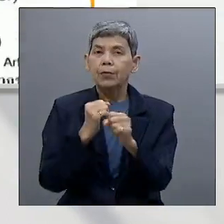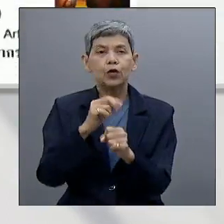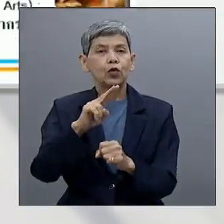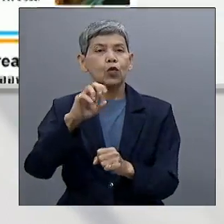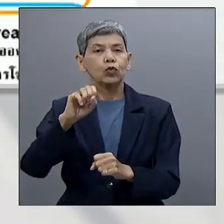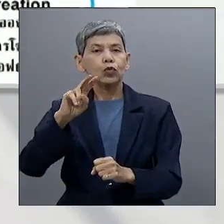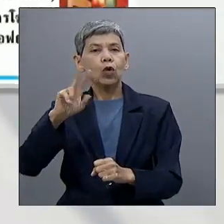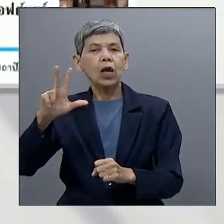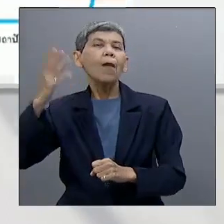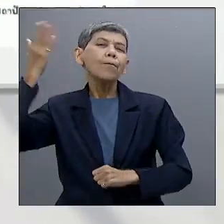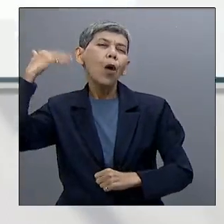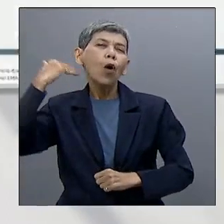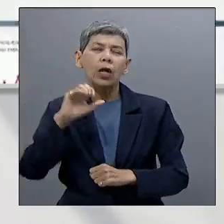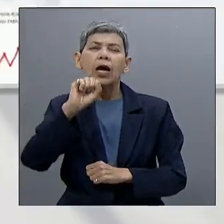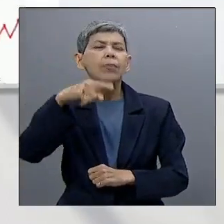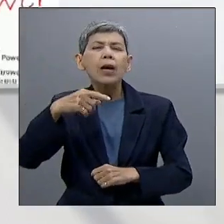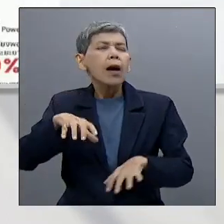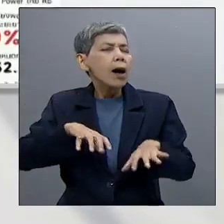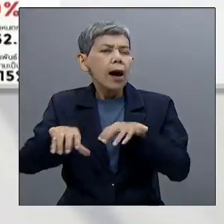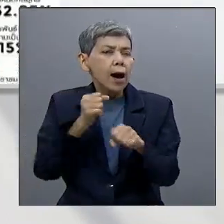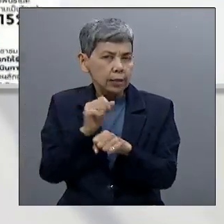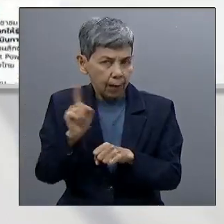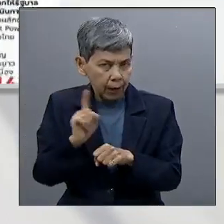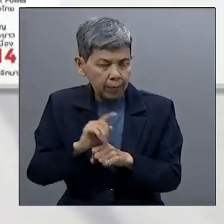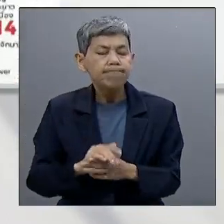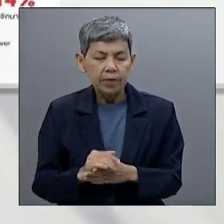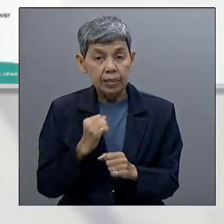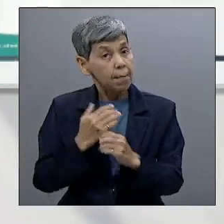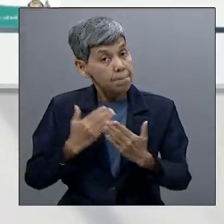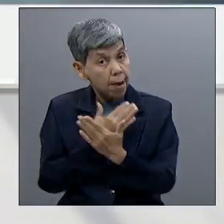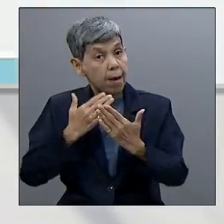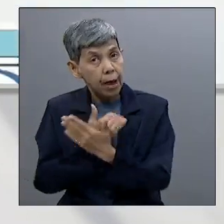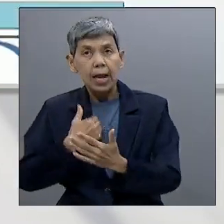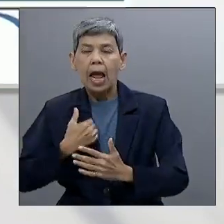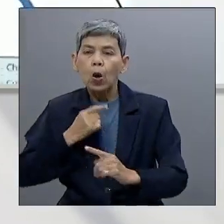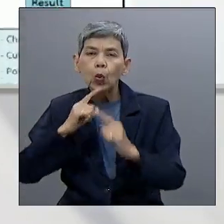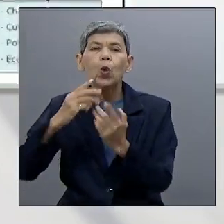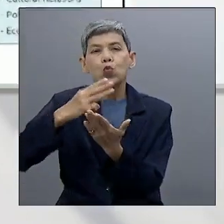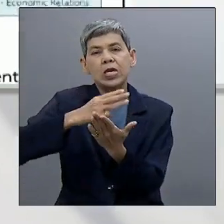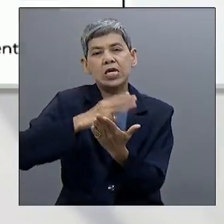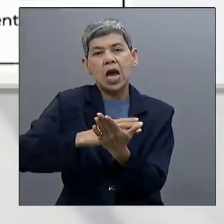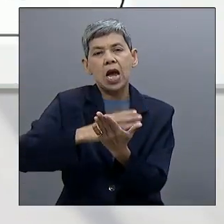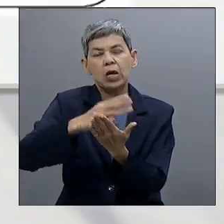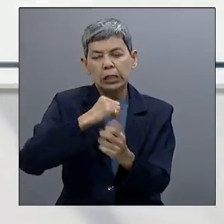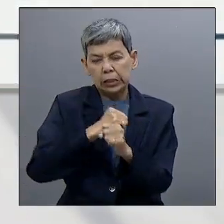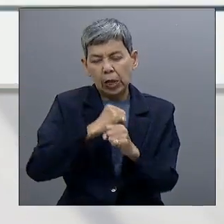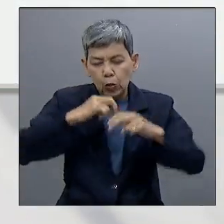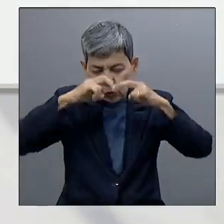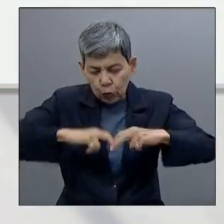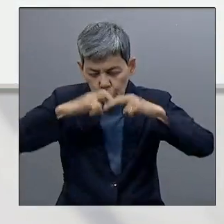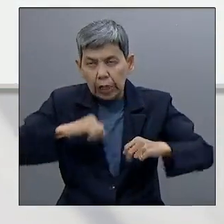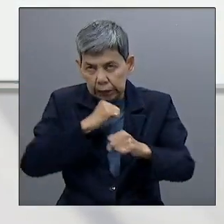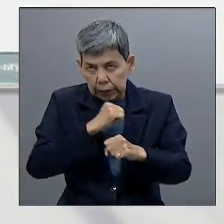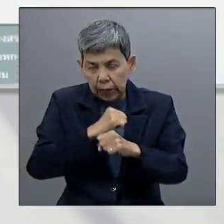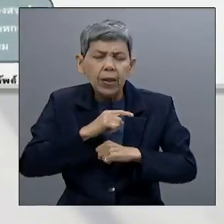2023ซอฟต์พาวเวอร์ควรจะมีบริบทอย่างไรปรับเปลี่ยนได้ไหมล่ะดิฉันคุยกับนักวิชาการที่ทำงานวิจัยด้านนี้น